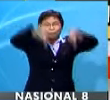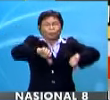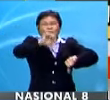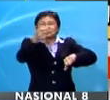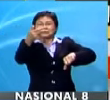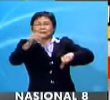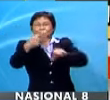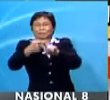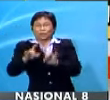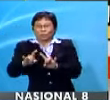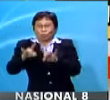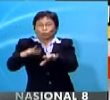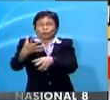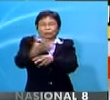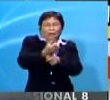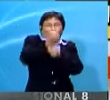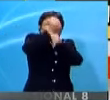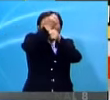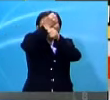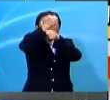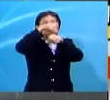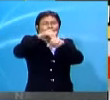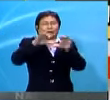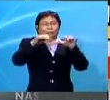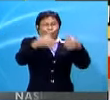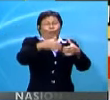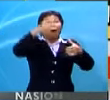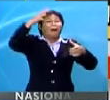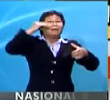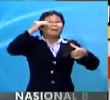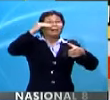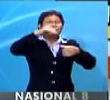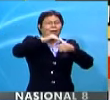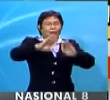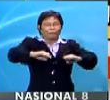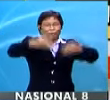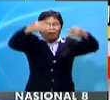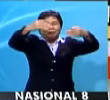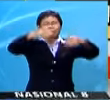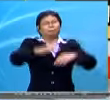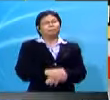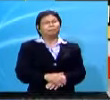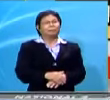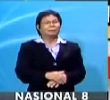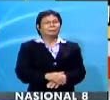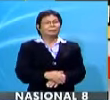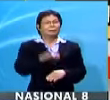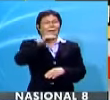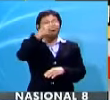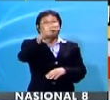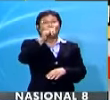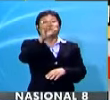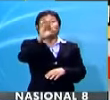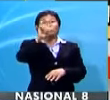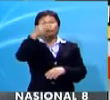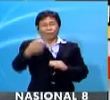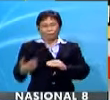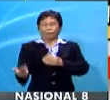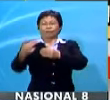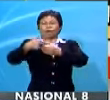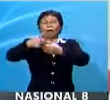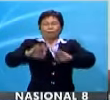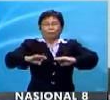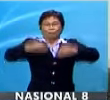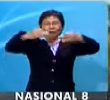koui dari Australia untuk merangkul kejuaraan bagi kategori Lelaki pada final step Ladder shahidatul Afifah meraih tiket final step Ladder